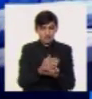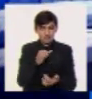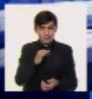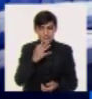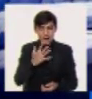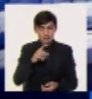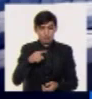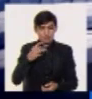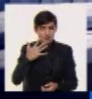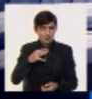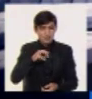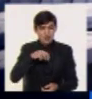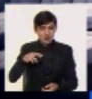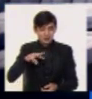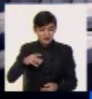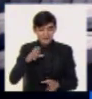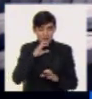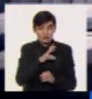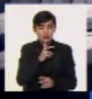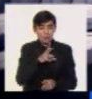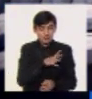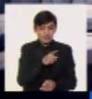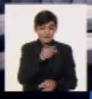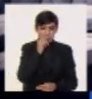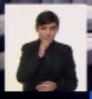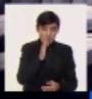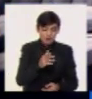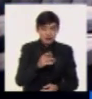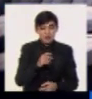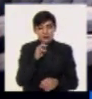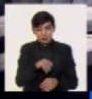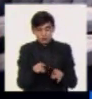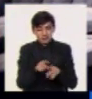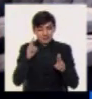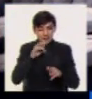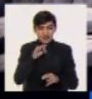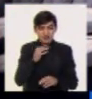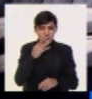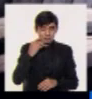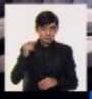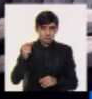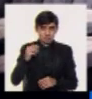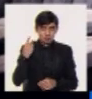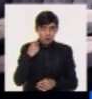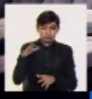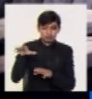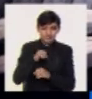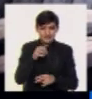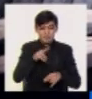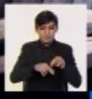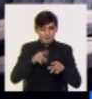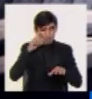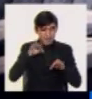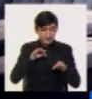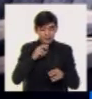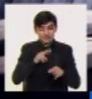5,5 миллиард теңгені жымқырып деп күдікке ілінгендер кінәлі бола ма, жоқ па? Шетелдерде миллиардтап қарыз алып, қолға алып қалған жобаның құрылысын